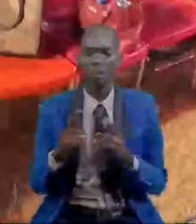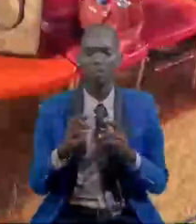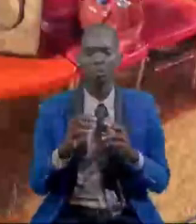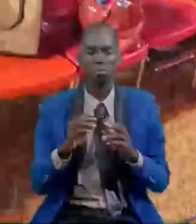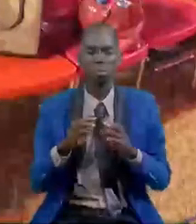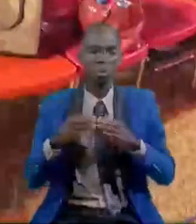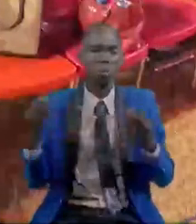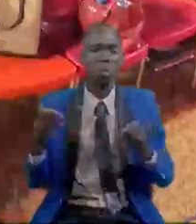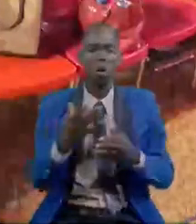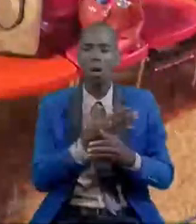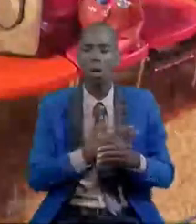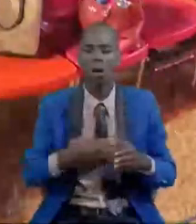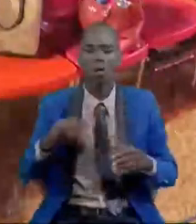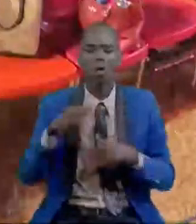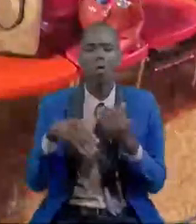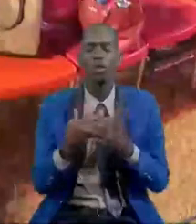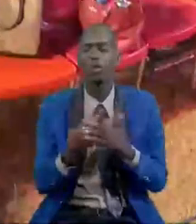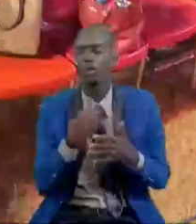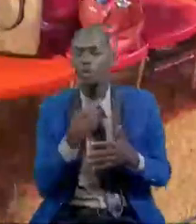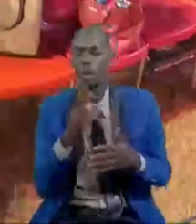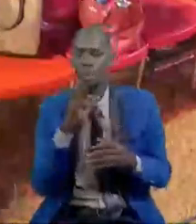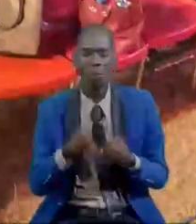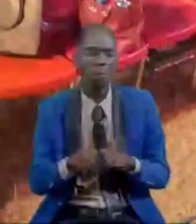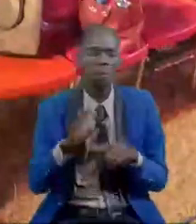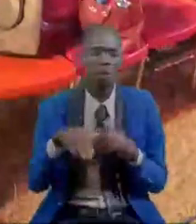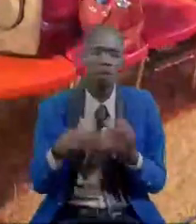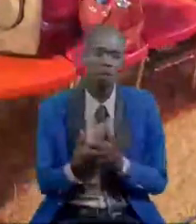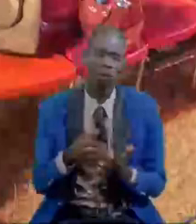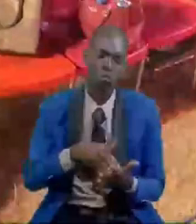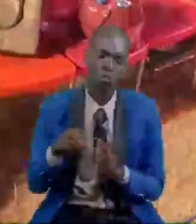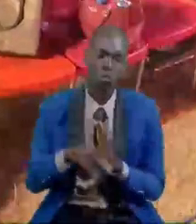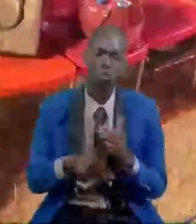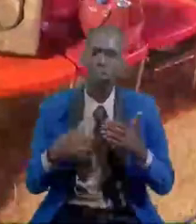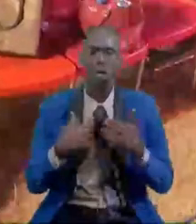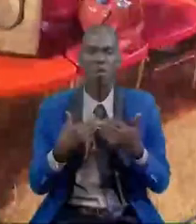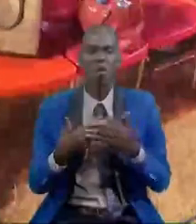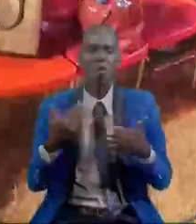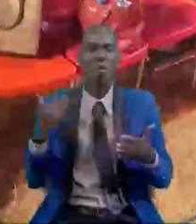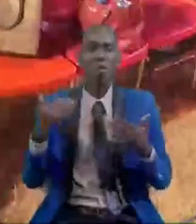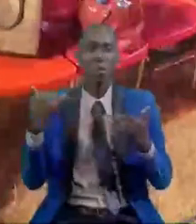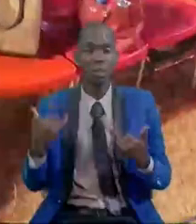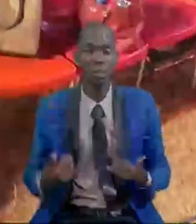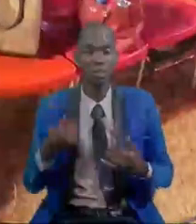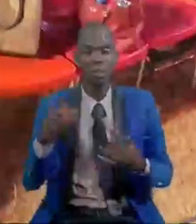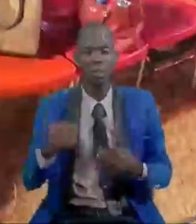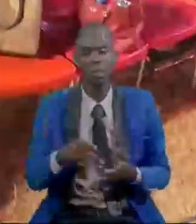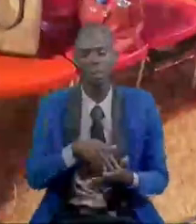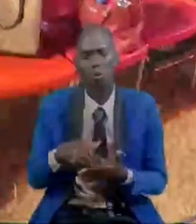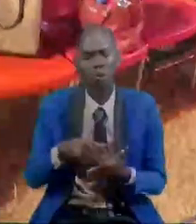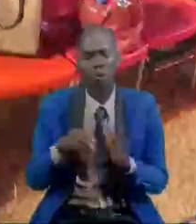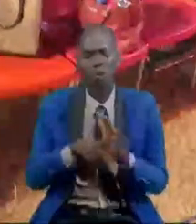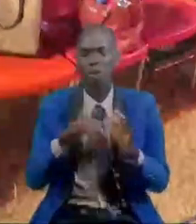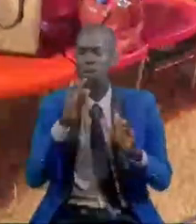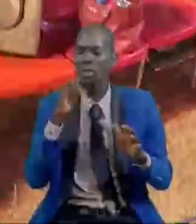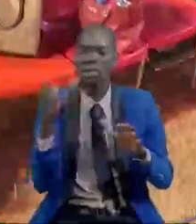brisés, et l'impuissance que j'avais, je n'arrivais pas à vaincre avant, maintenant l'impuissance est